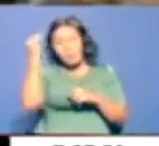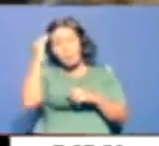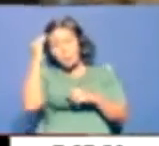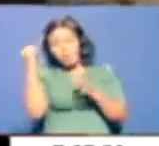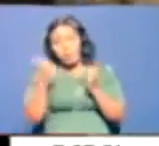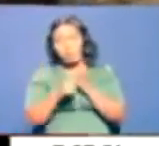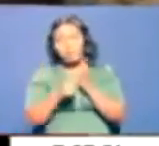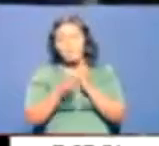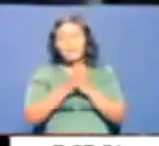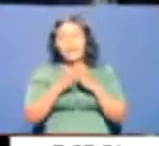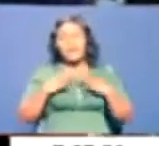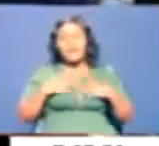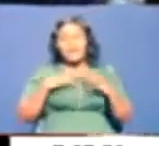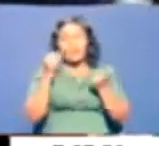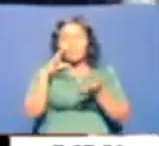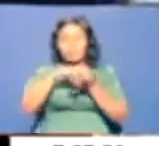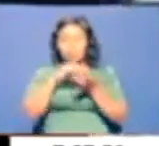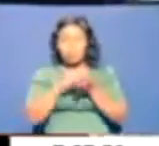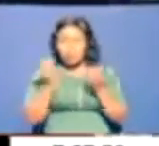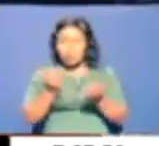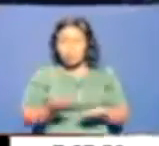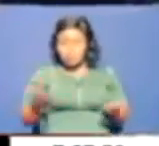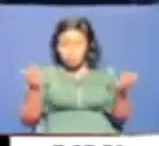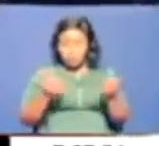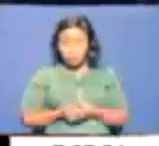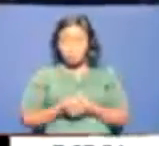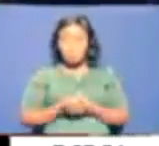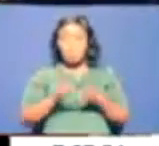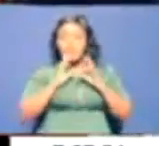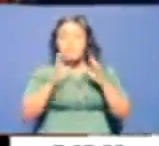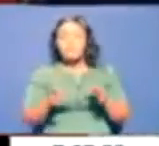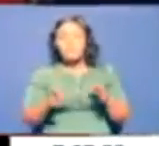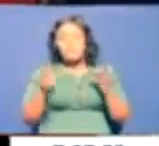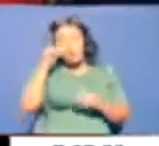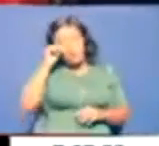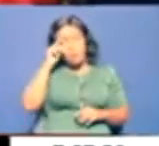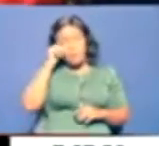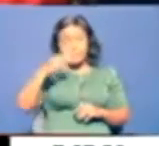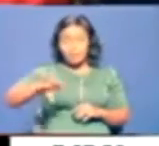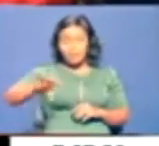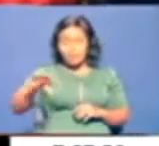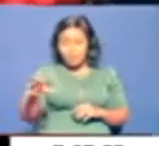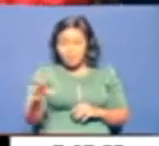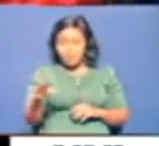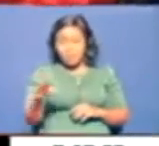ya kiafya miongoni mwa watoto. Nikiripotia darubini kutoka kaunti ya Mombasa, mimi ni Michael Mwandiga.